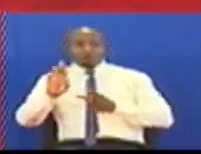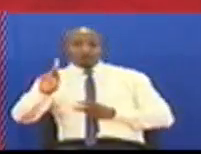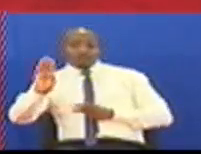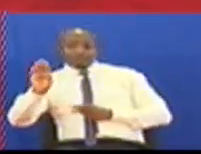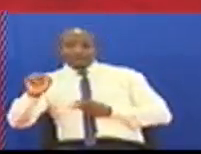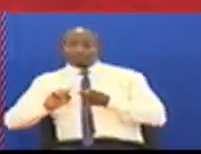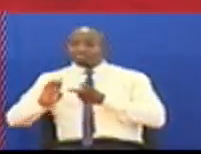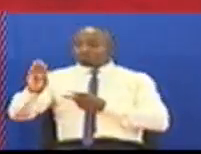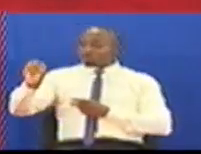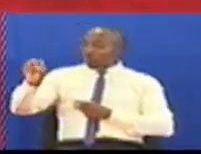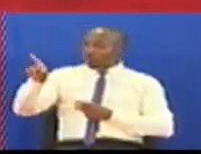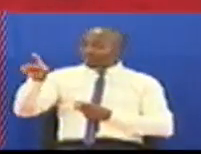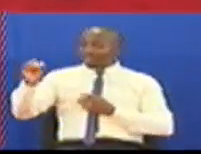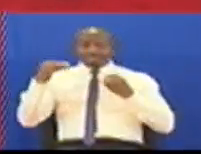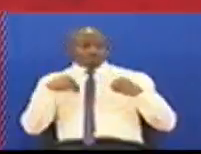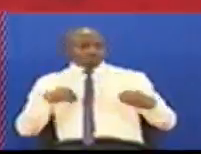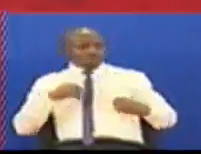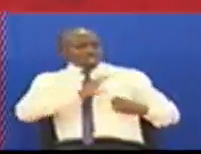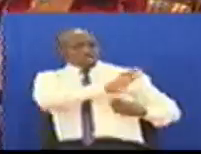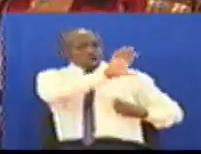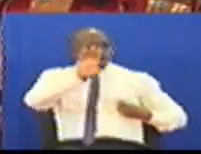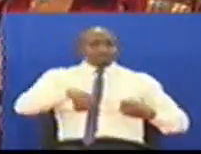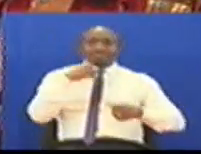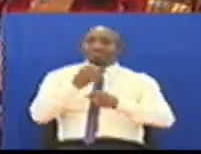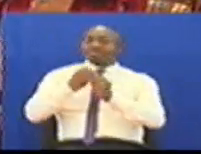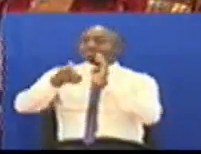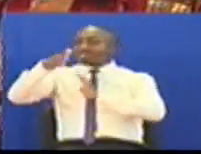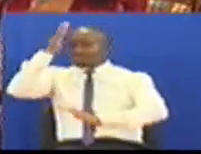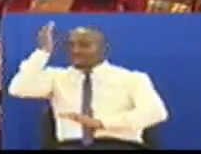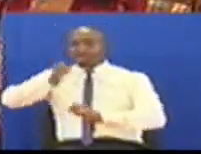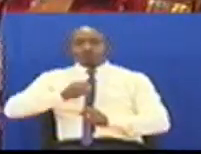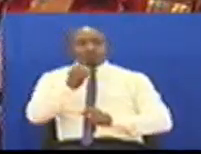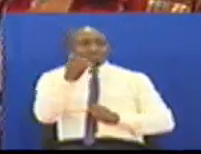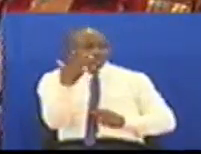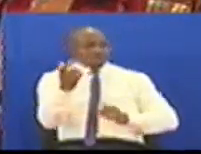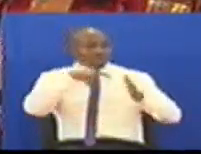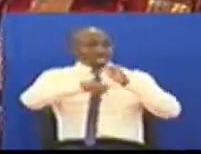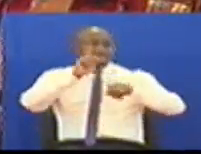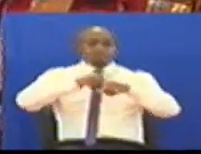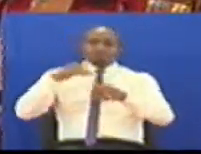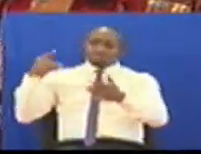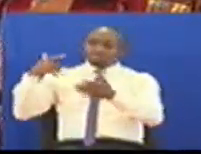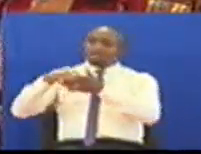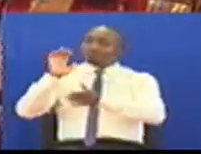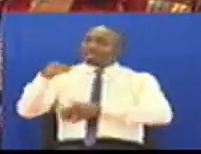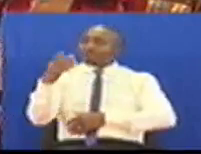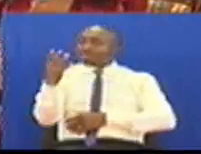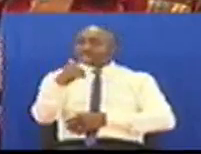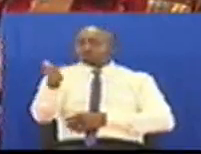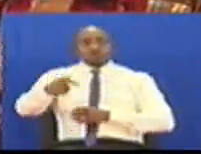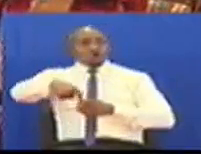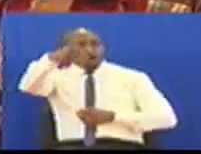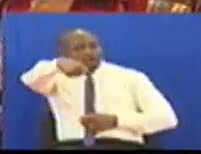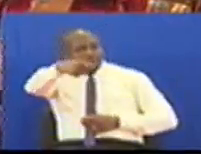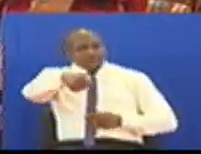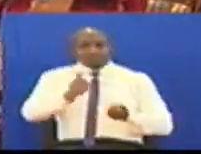Usoka sekondari. Hiyo yote ni kazi ya serikali ya awamu ya tano ndani ya kipindi cha miaka minne. Hongereni sana.